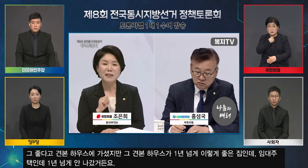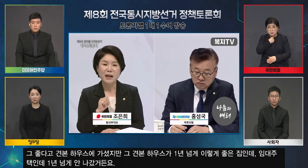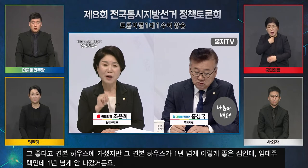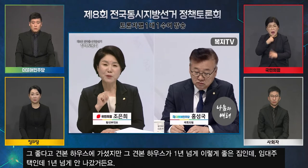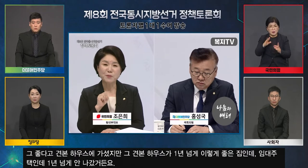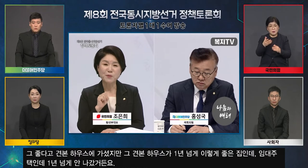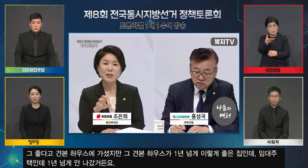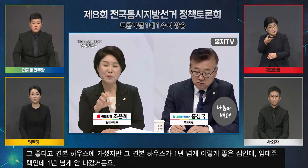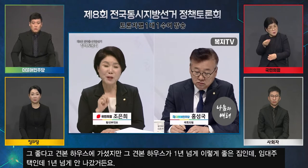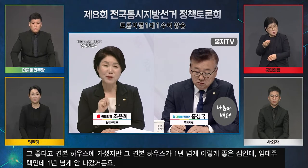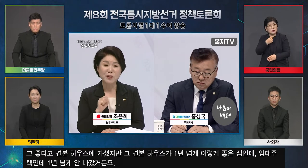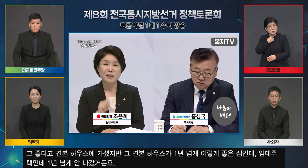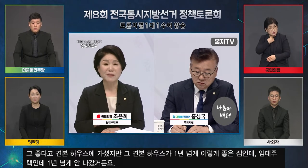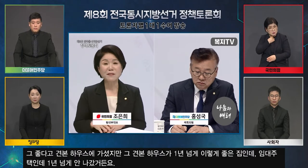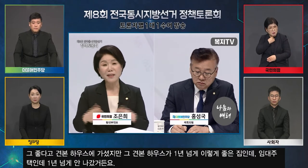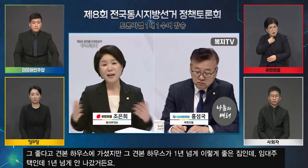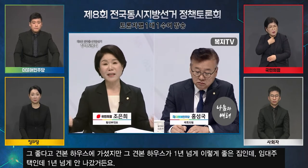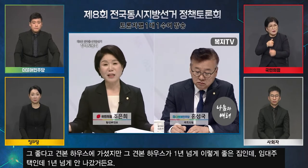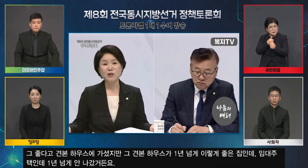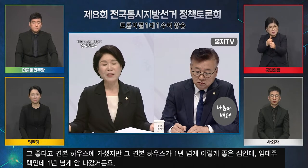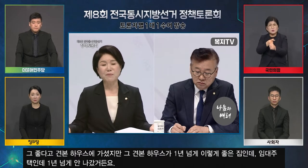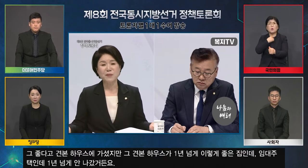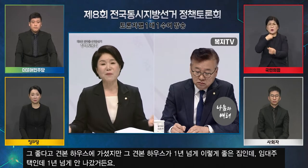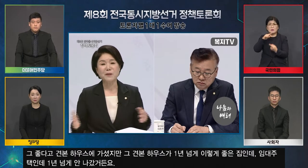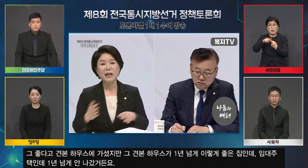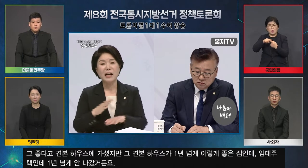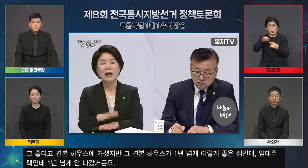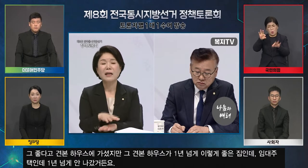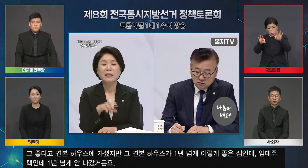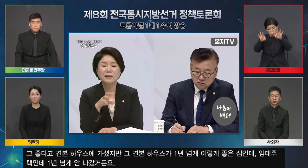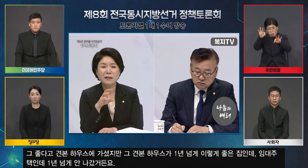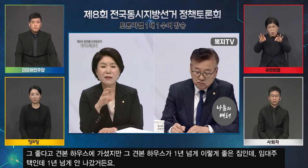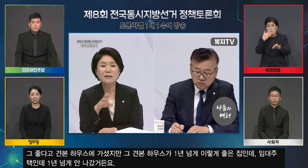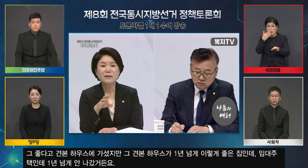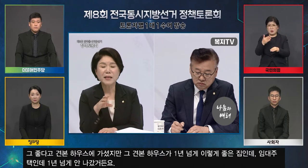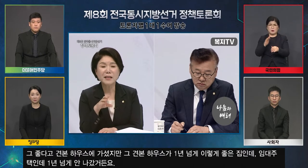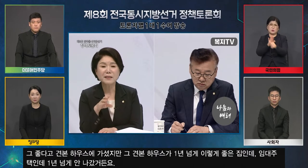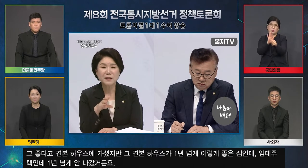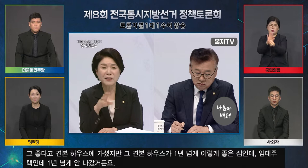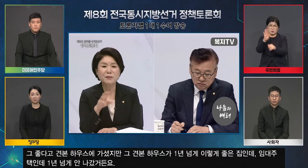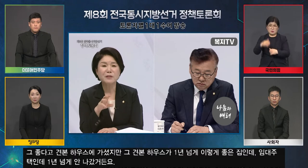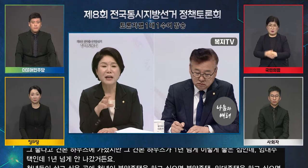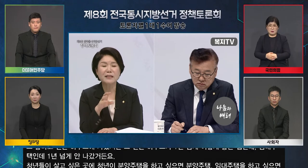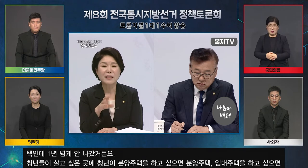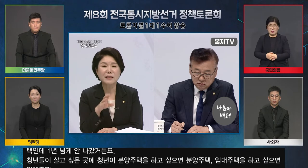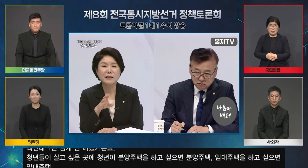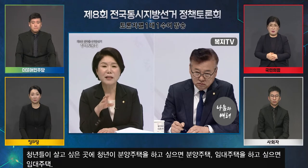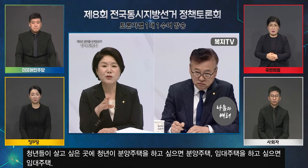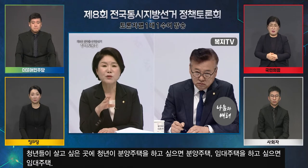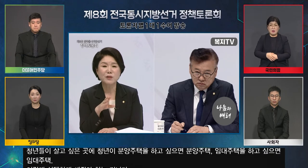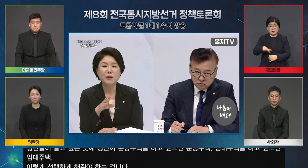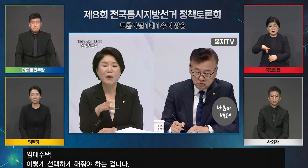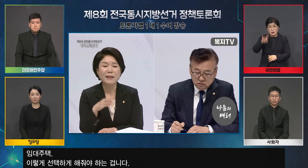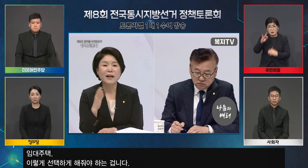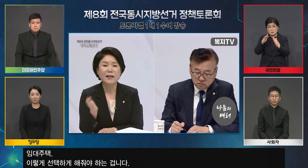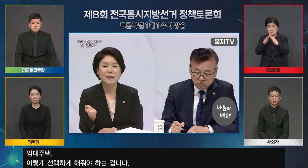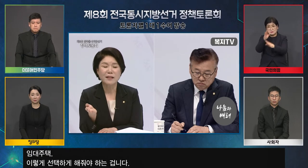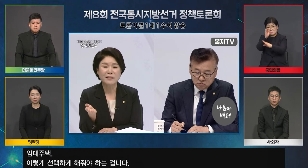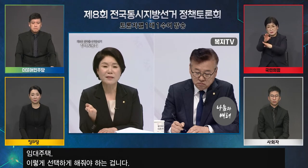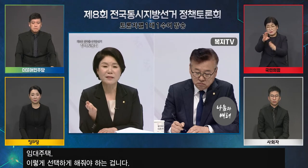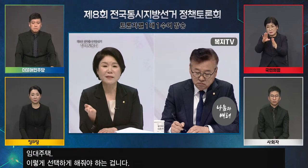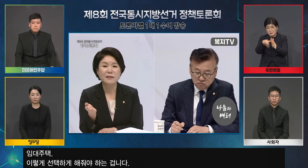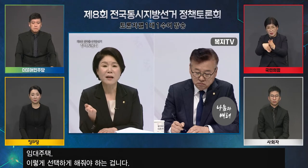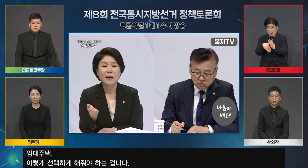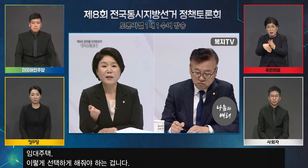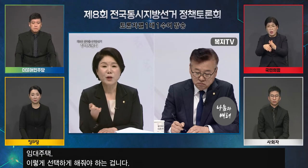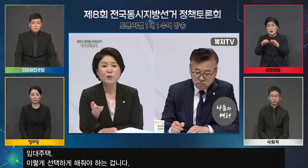임대주택을 하고 싶으면 임대주택 이렇게 선택하게 해줘야 되는 겁니다. 청년 생애 첫 집을 할 때는 대출 규제를 완화해야